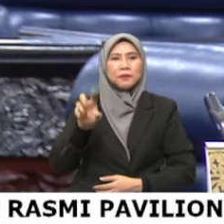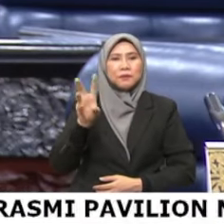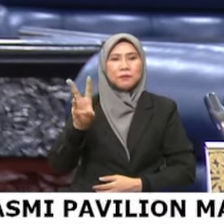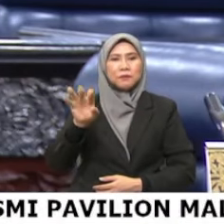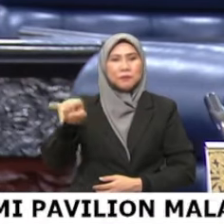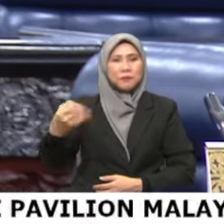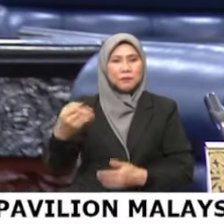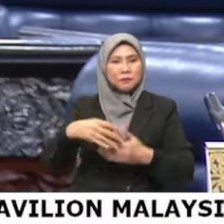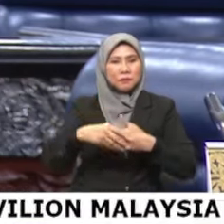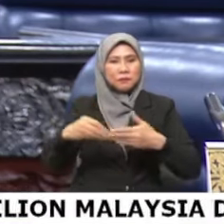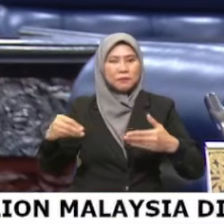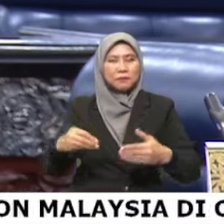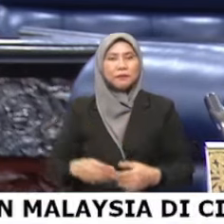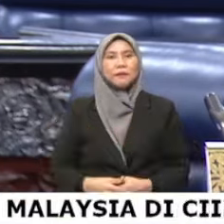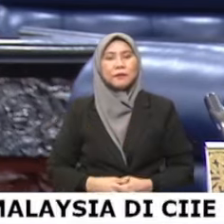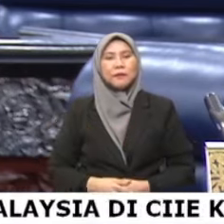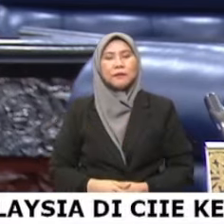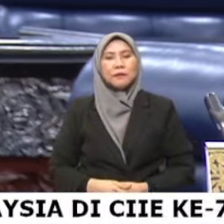RM438.6 juta.